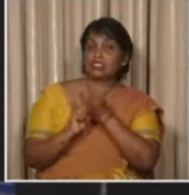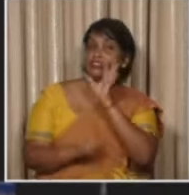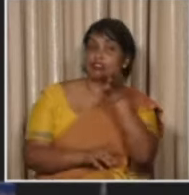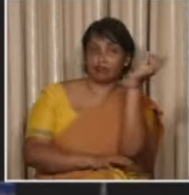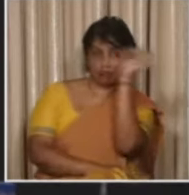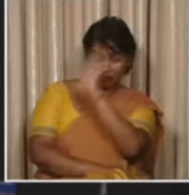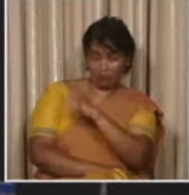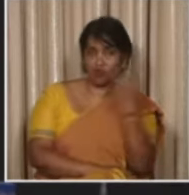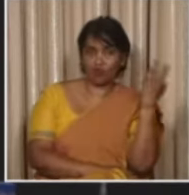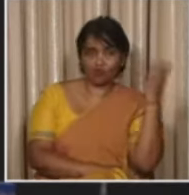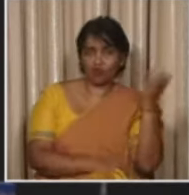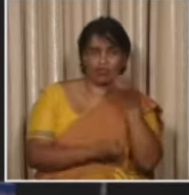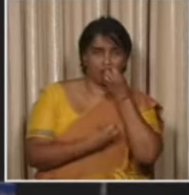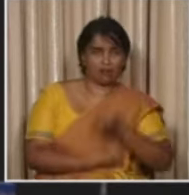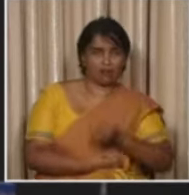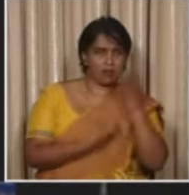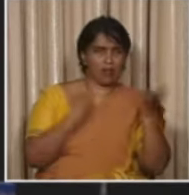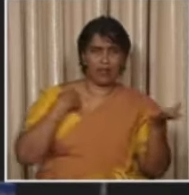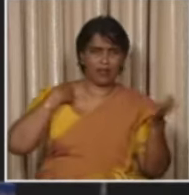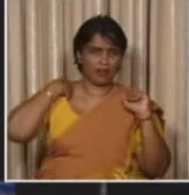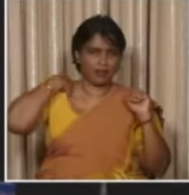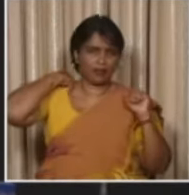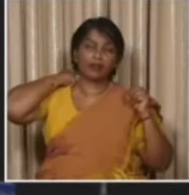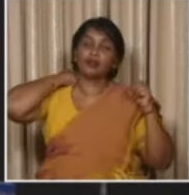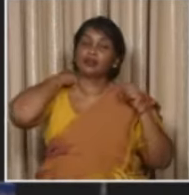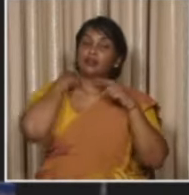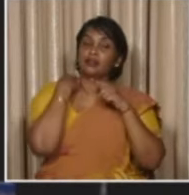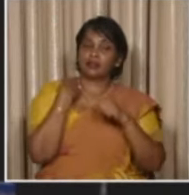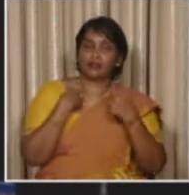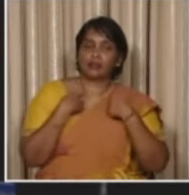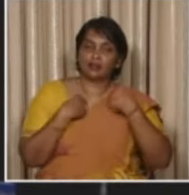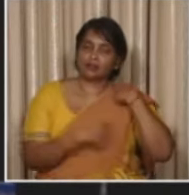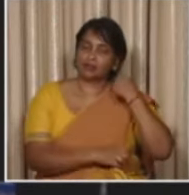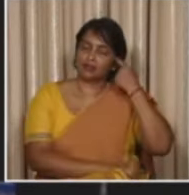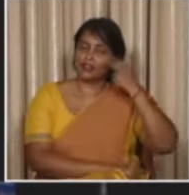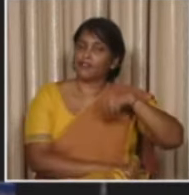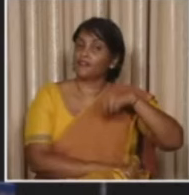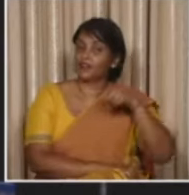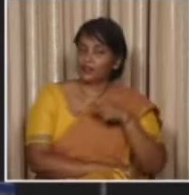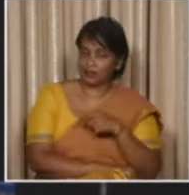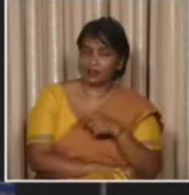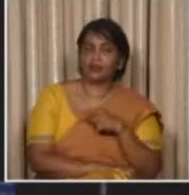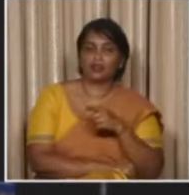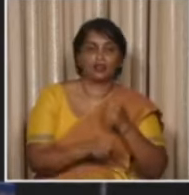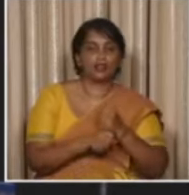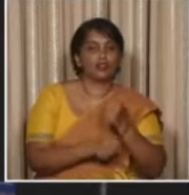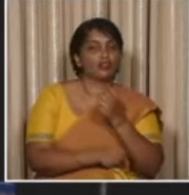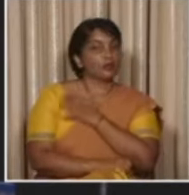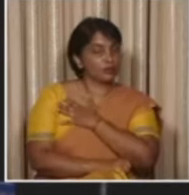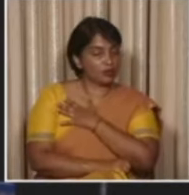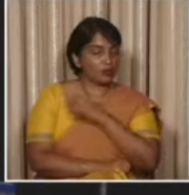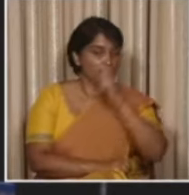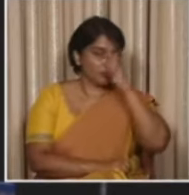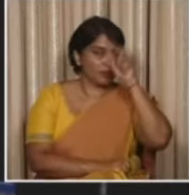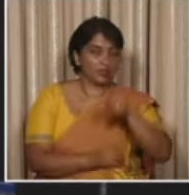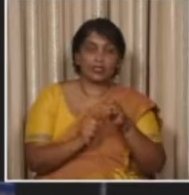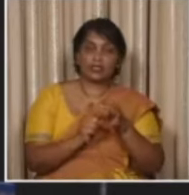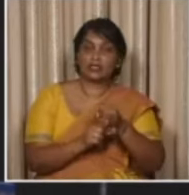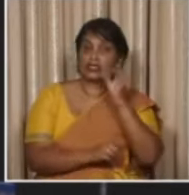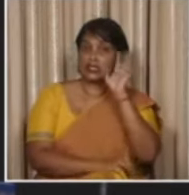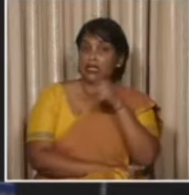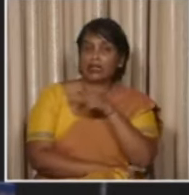കരന്ന് ബോംബയാ പുപുറവഗാന്ന് കിയല ഏ ഗൊല്ലോ മമ വിശ്വാസ കരണ വിധിഹട്ട് ഗോട്ടാബേ രാജപക്ഷ മഹത്യ ജനാധിപതി കരന്ന്